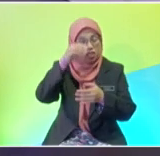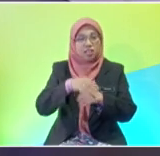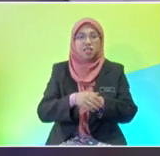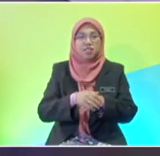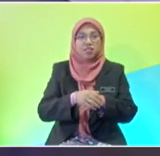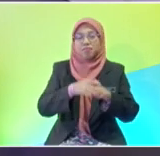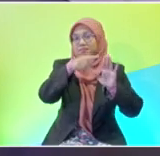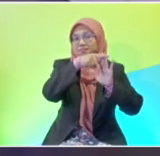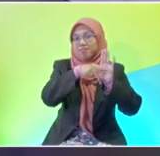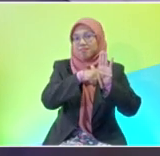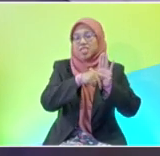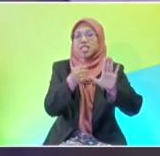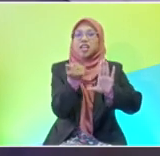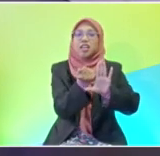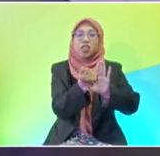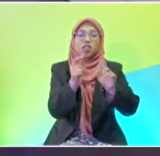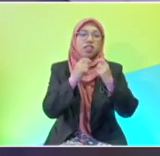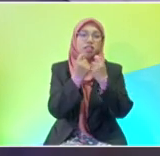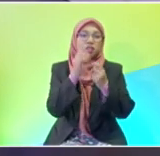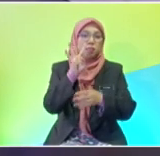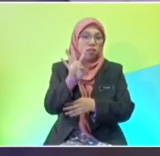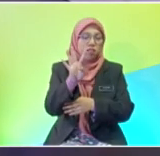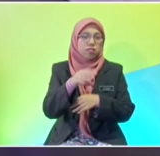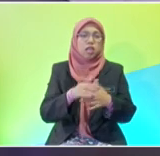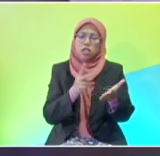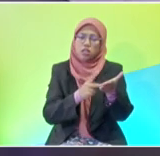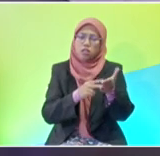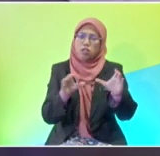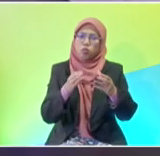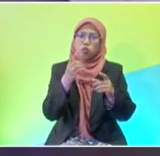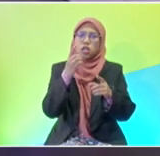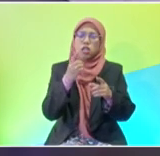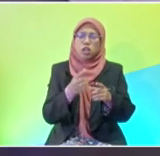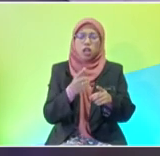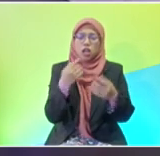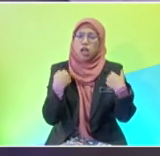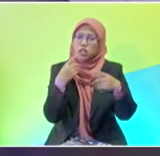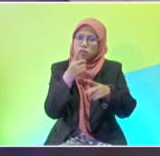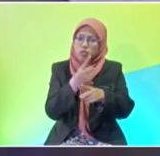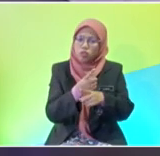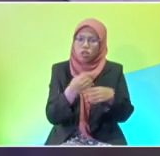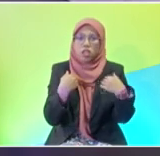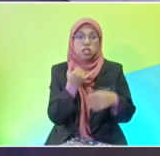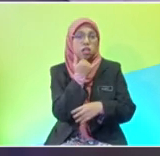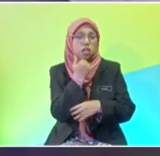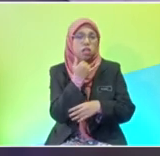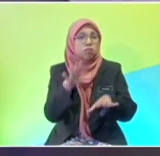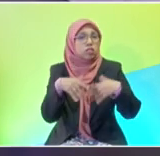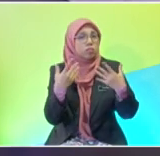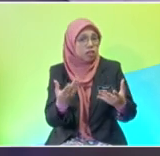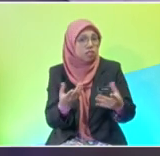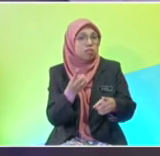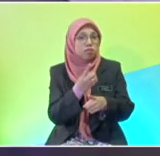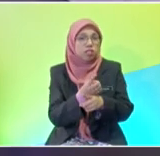prinsip ekonomi tingkatan 4 baik kadang-kadang kita buat kecil ada betul dan ada salah Jadi macam mana kita